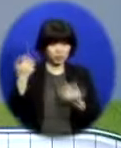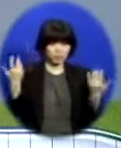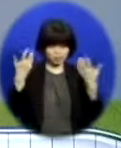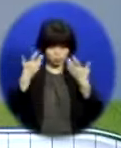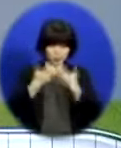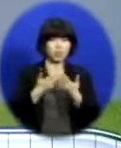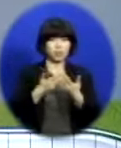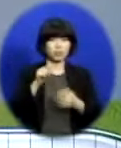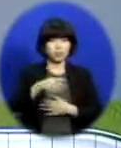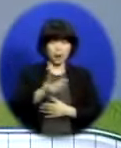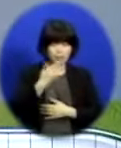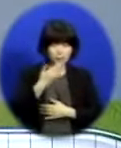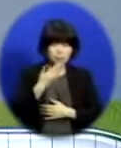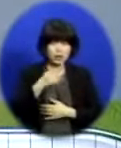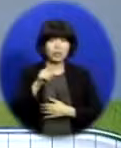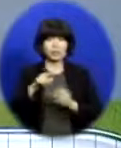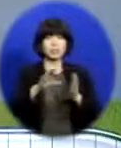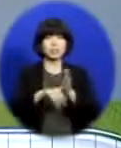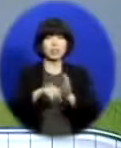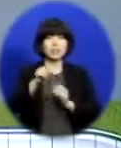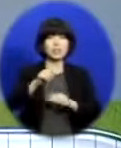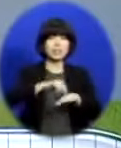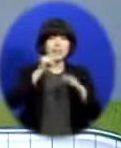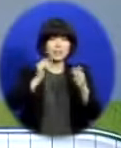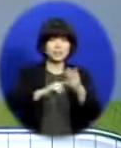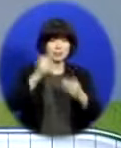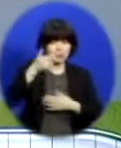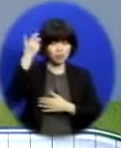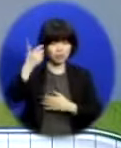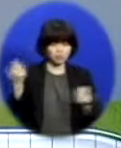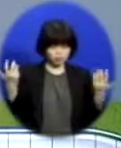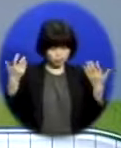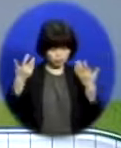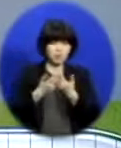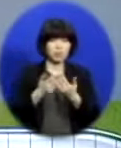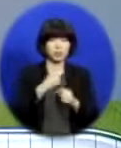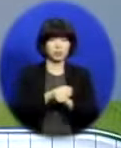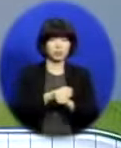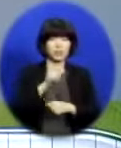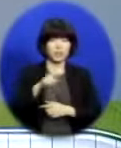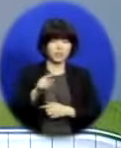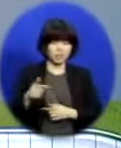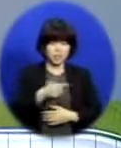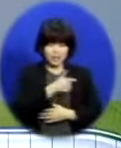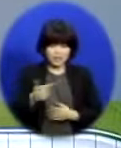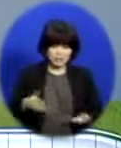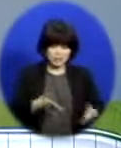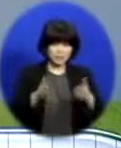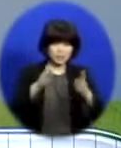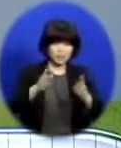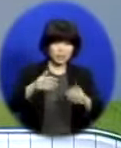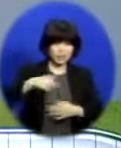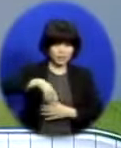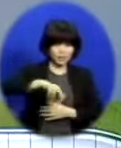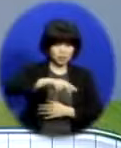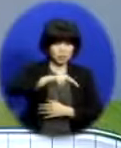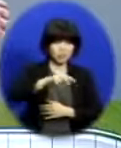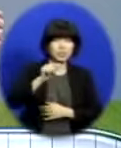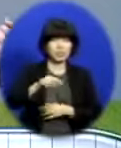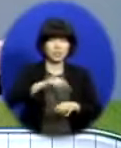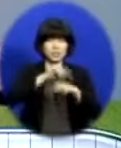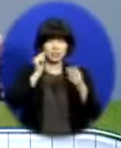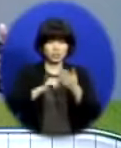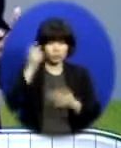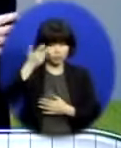내가을 먹을 때 그때 심이 성령으로 충만하고 내가 길을 가면서 내 심령 속에